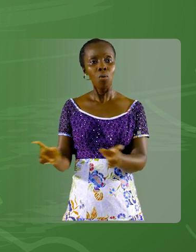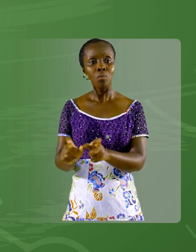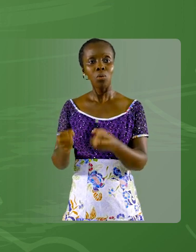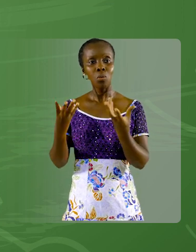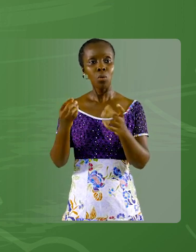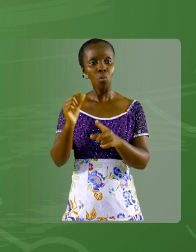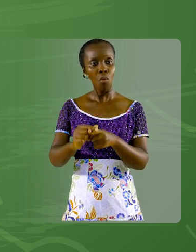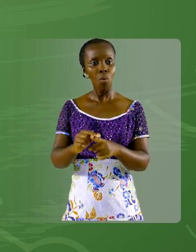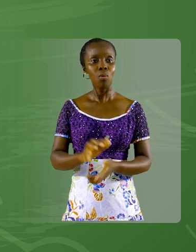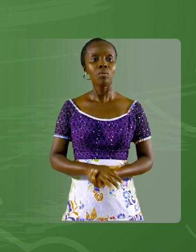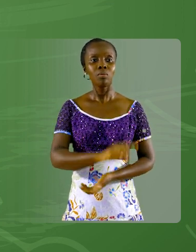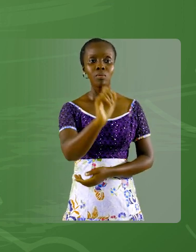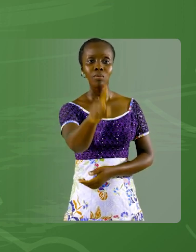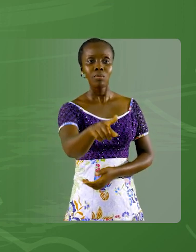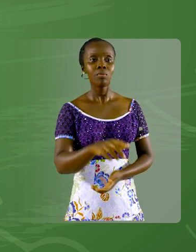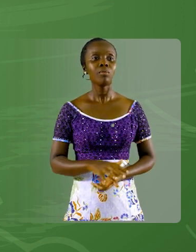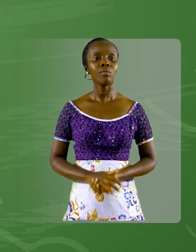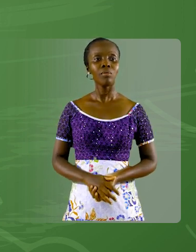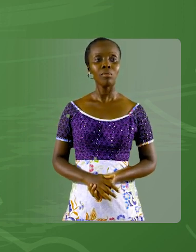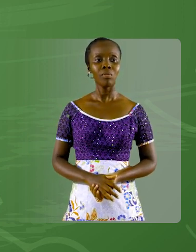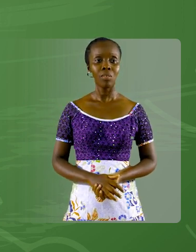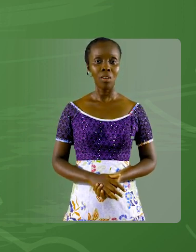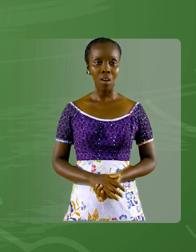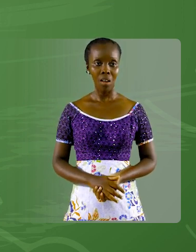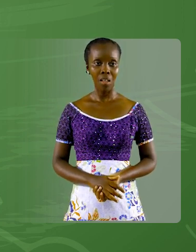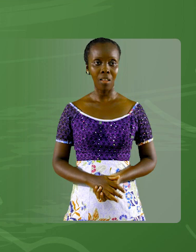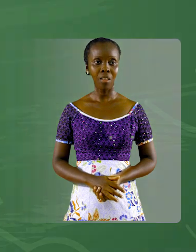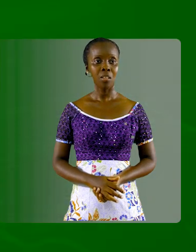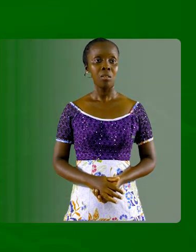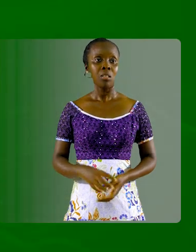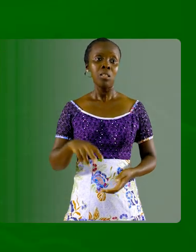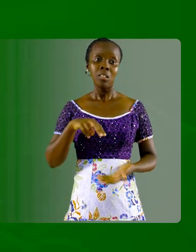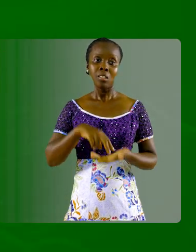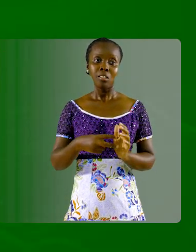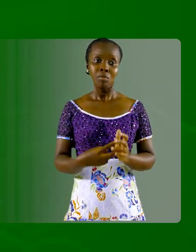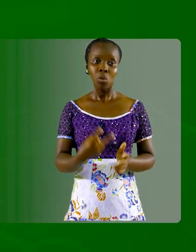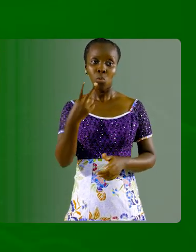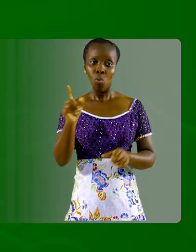mots. On peut donc dire qu'il est de forme composée.